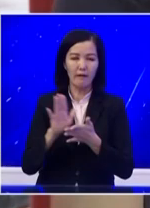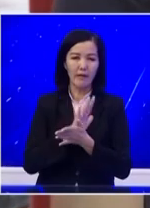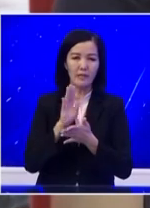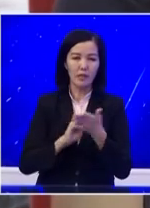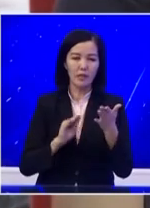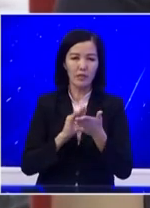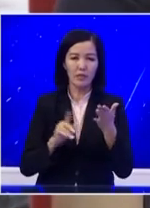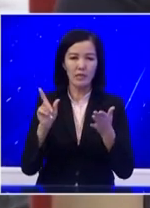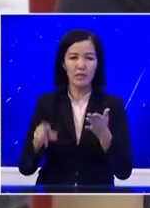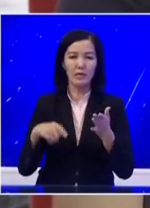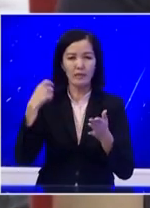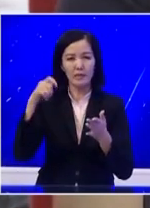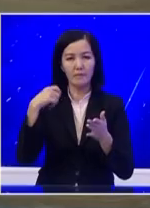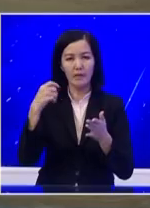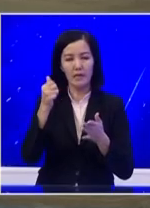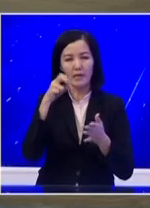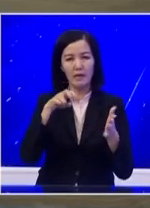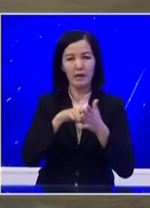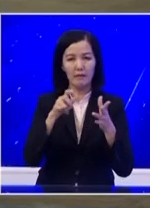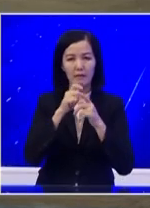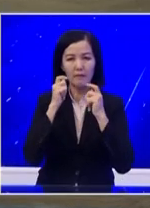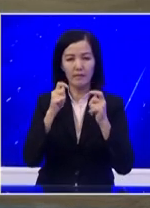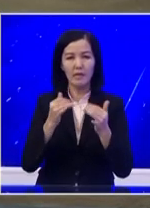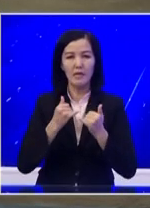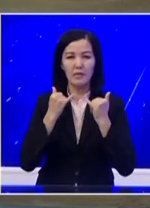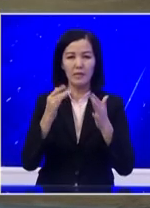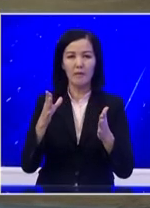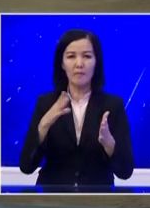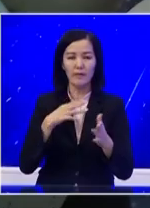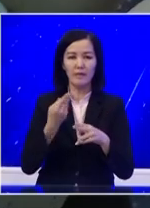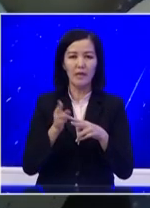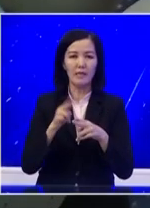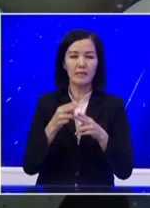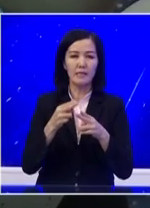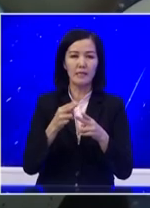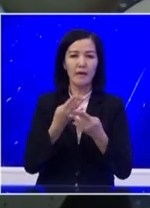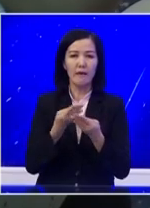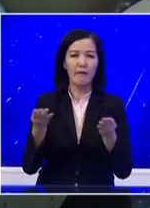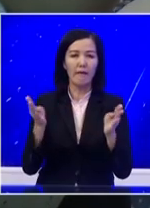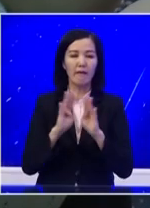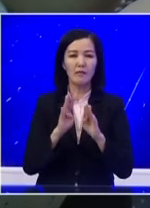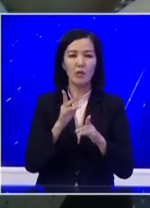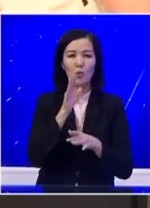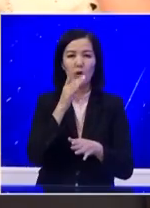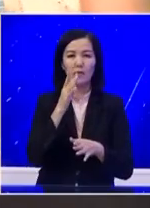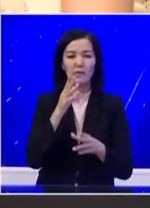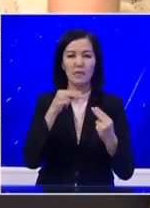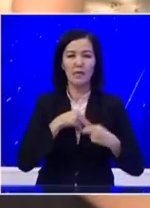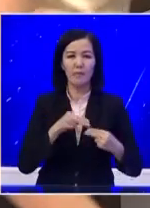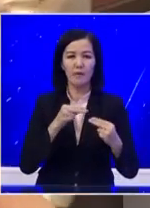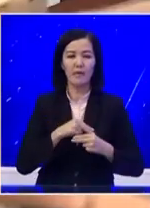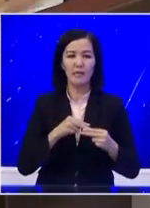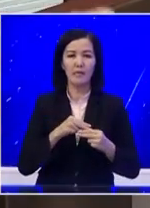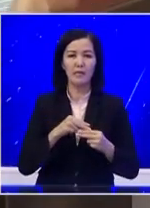мен таспагерлерге алғыс хат табыстады. Сый-сияпат көрсетті. Олардың әсіресе карантинге қарамастан тынбай еңбек